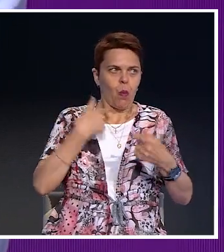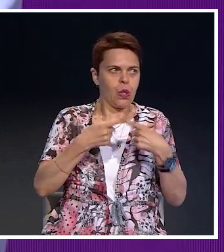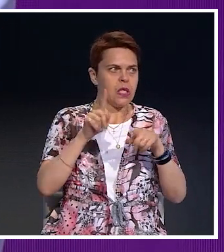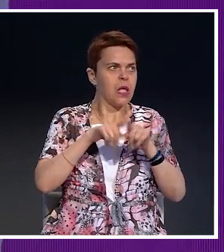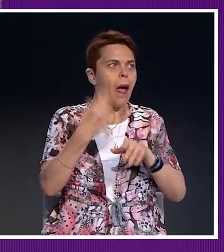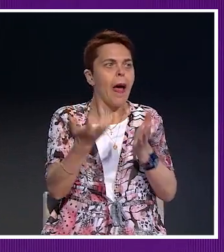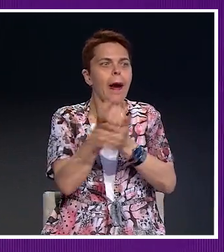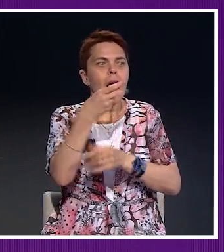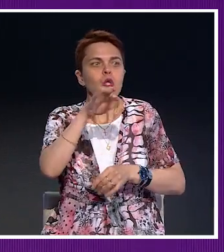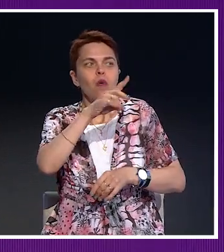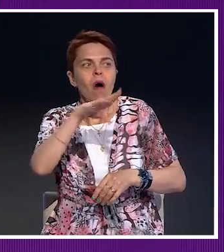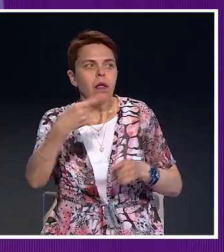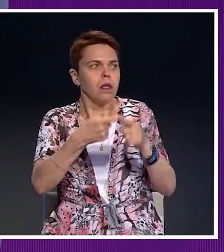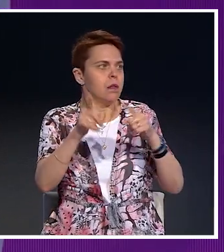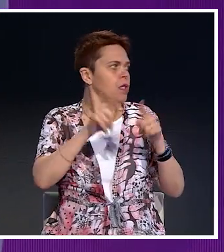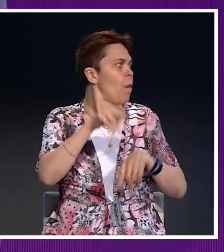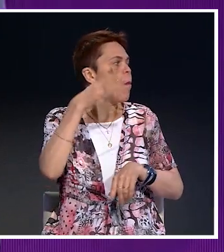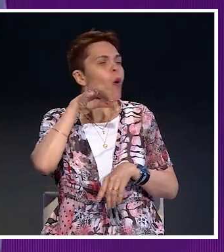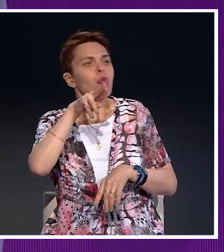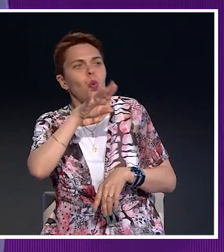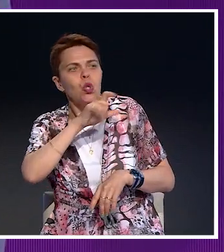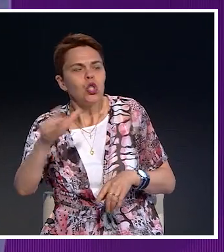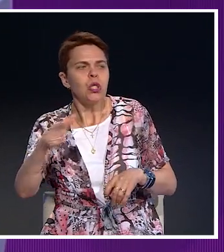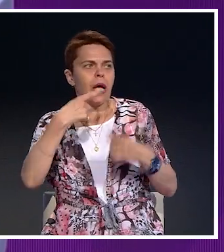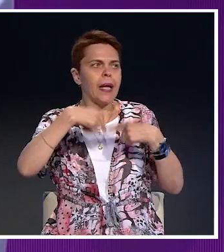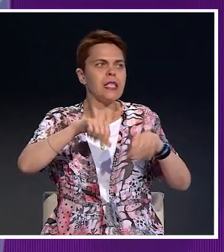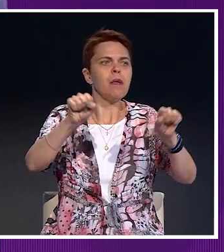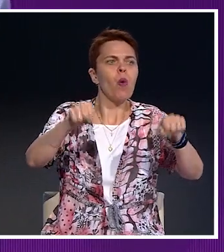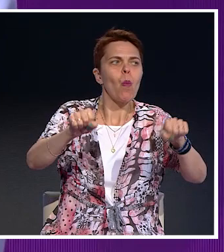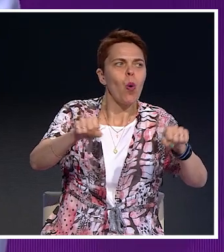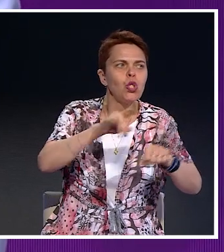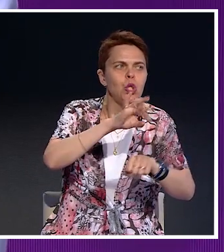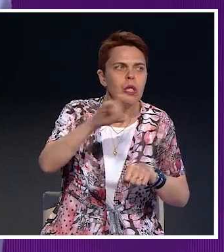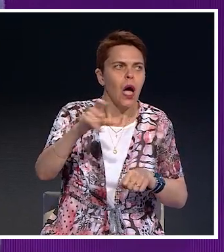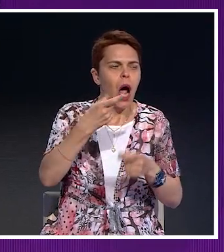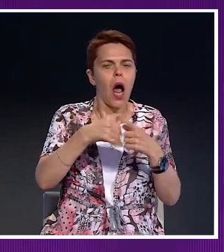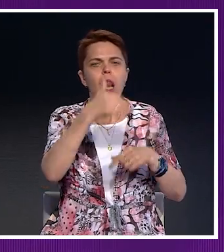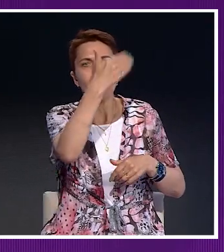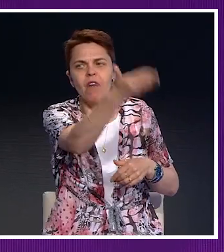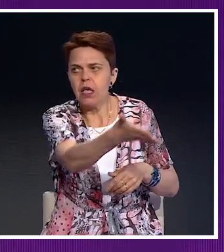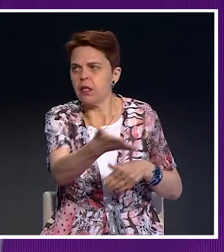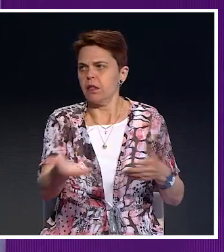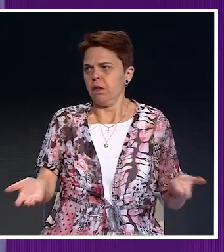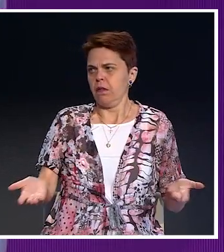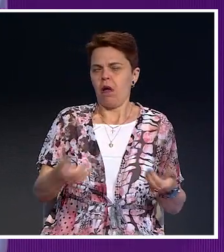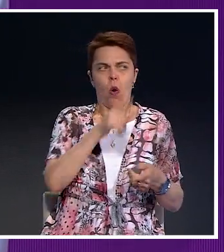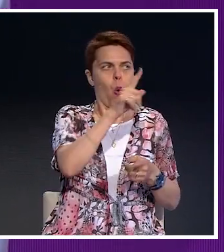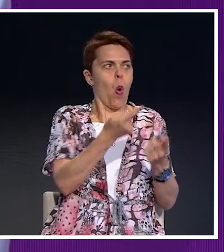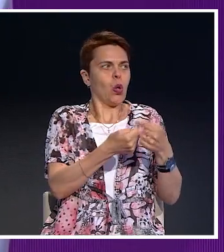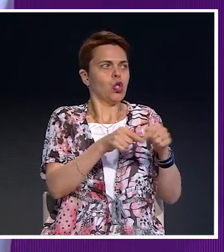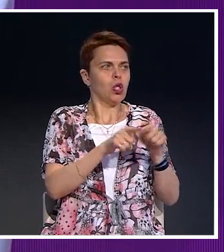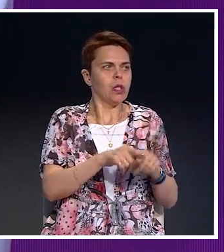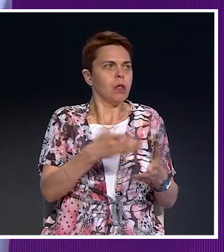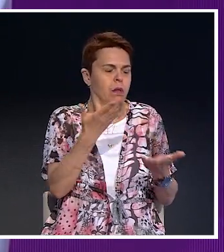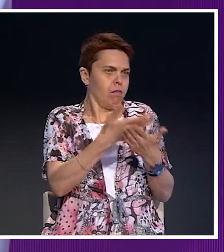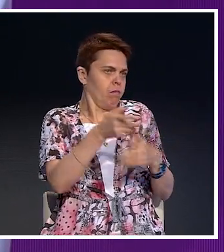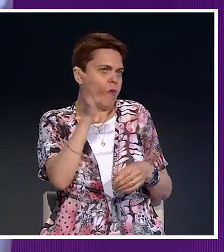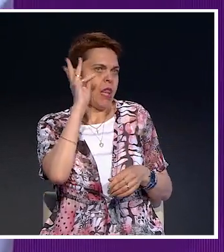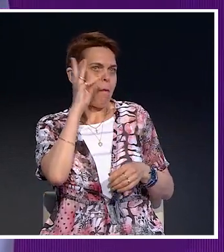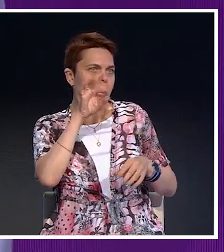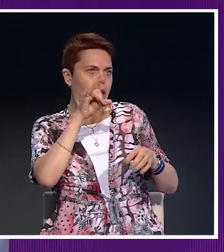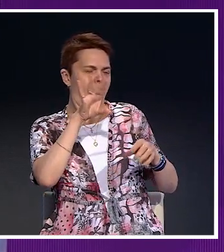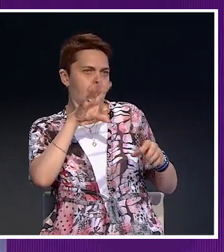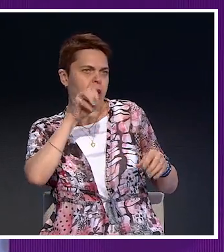реалізувати в компанії оцих от потужних, розумних і дуже спроможних чоловіків, а не вас. А вам ми запропонуємо очолити якийсь департамент